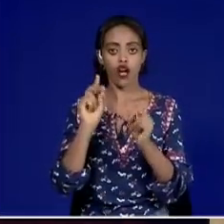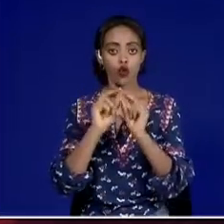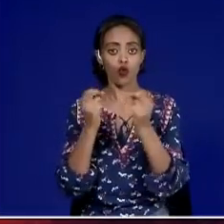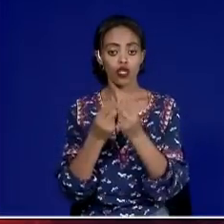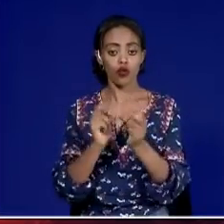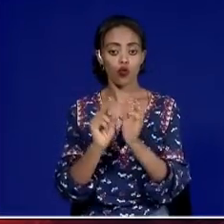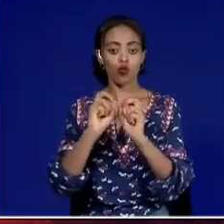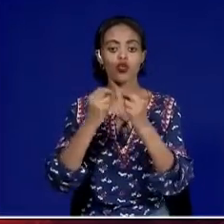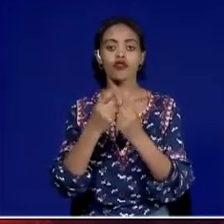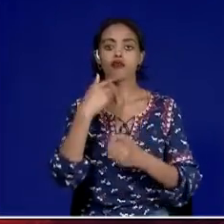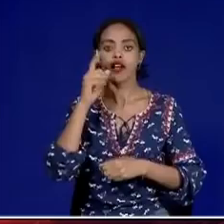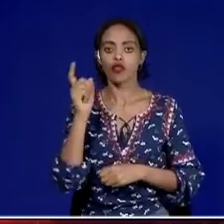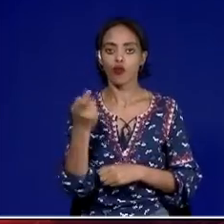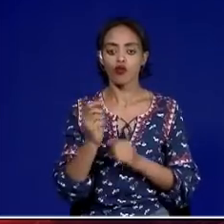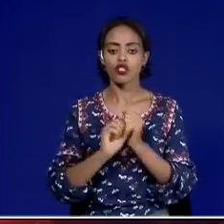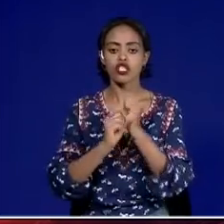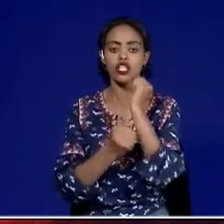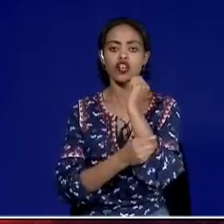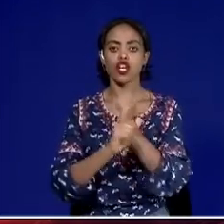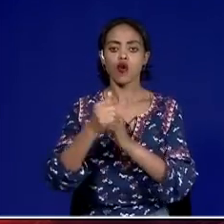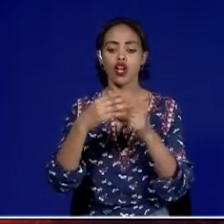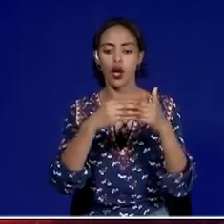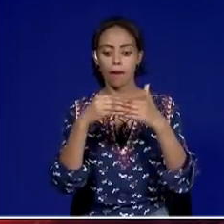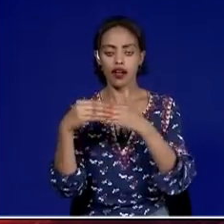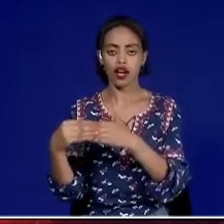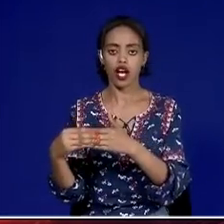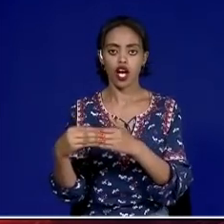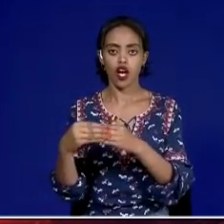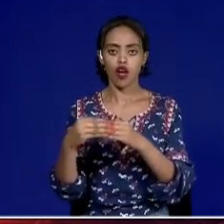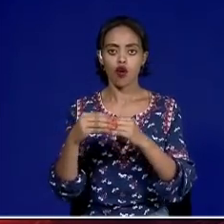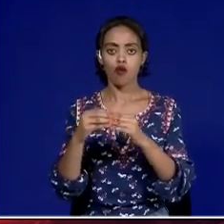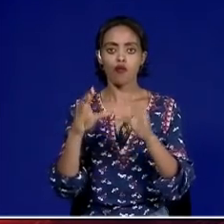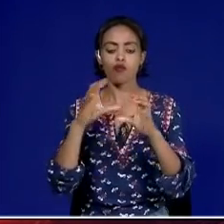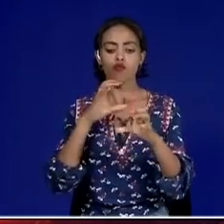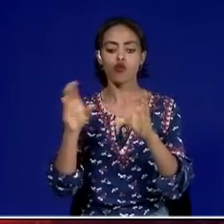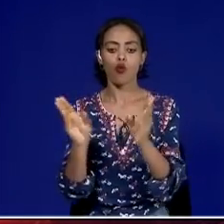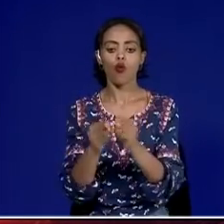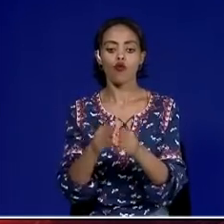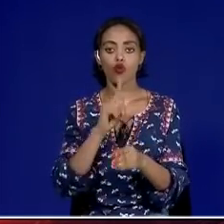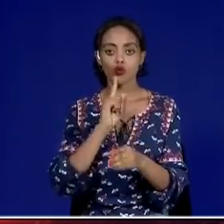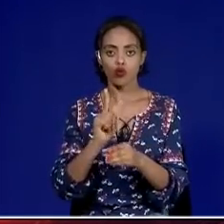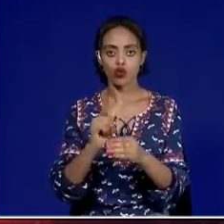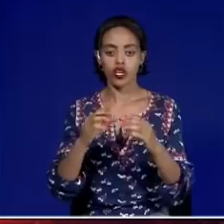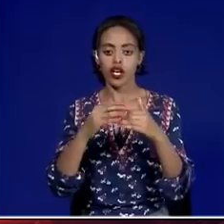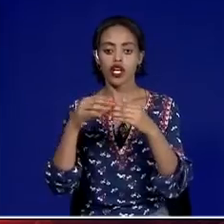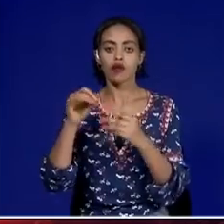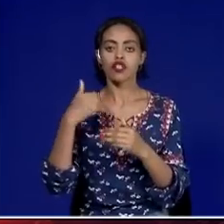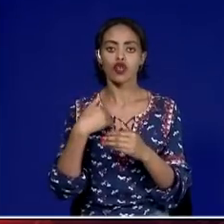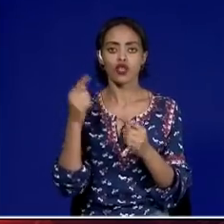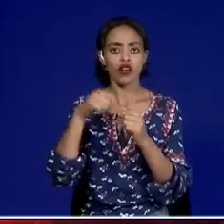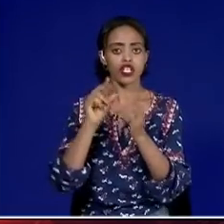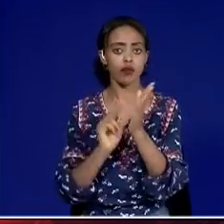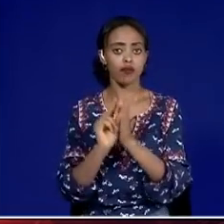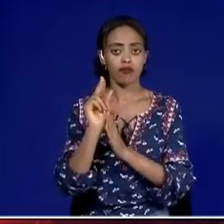ክበሃል ተኮይኑ ምስተጠያሸ ናይ ዋዕሉ ኣመራርሓ ብኮንፈረንሱ እዩ ክመርፅ ዘለዎ ስለዚህ በጽግና ክሳብ ሐዚ ዝመረጾ